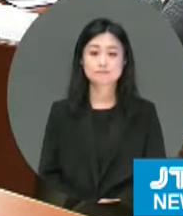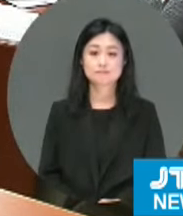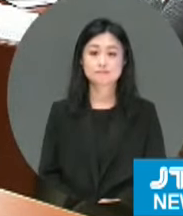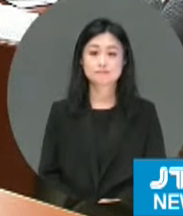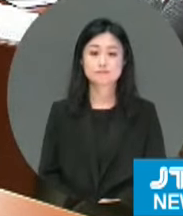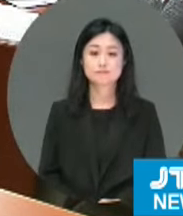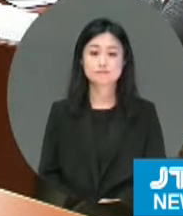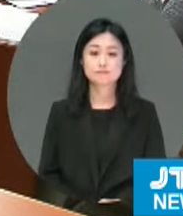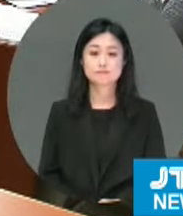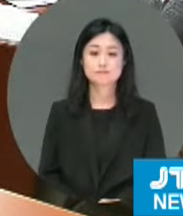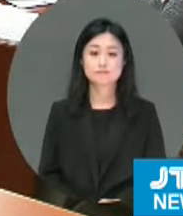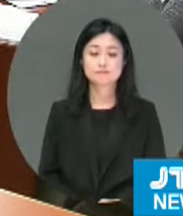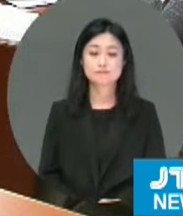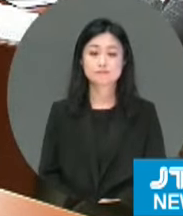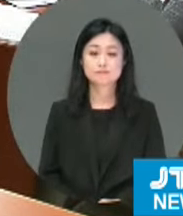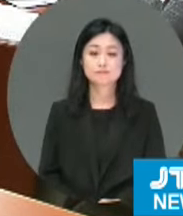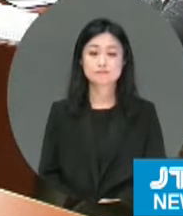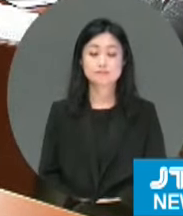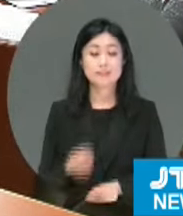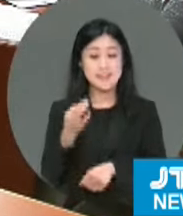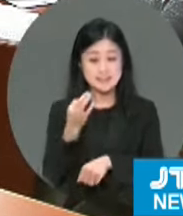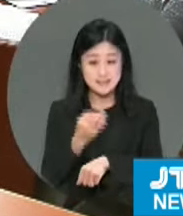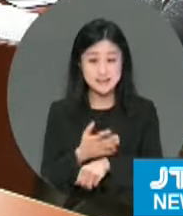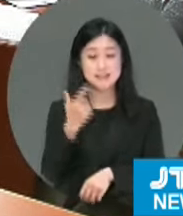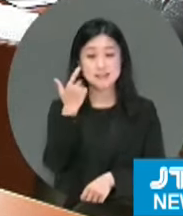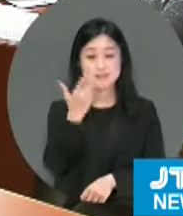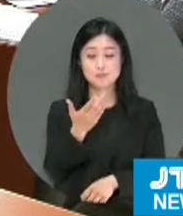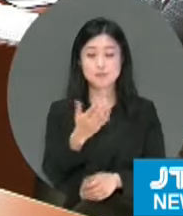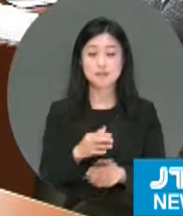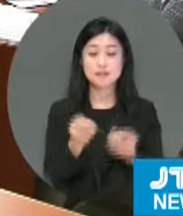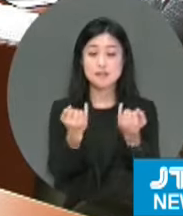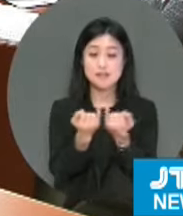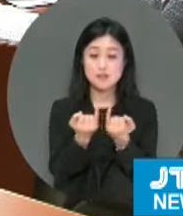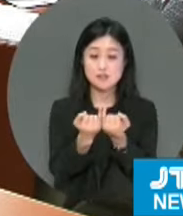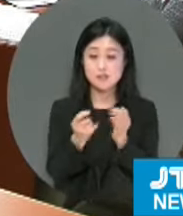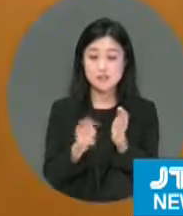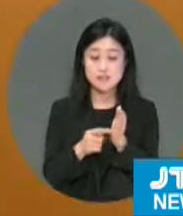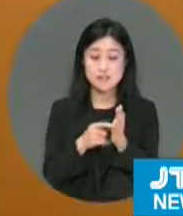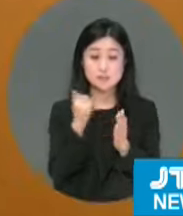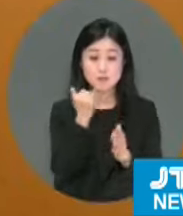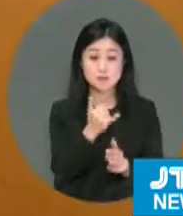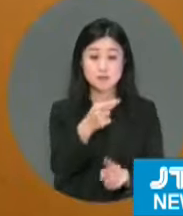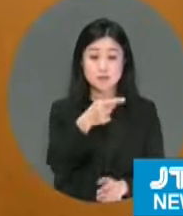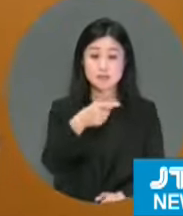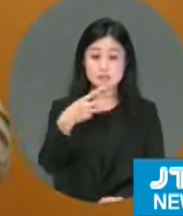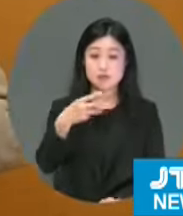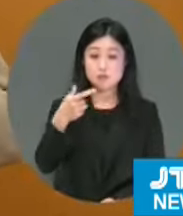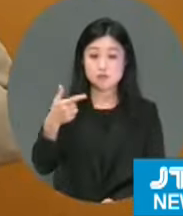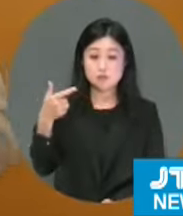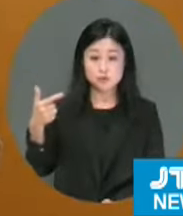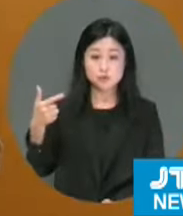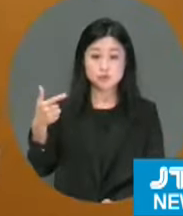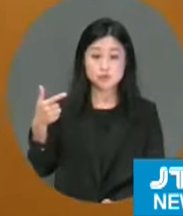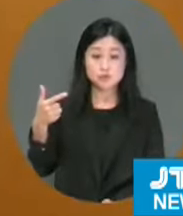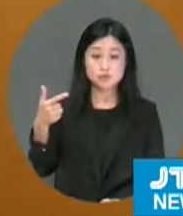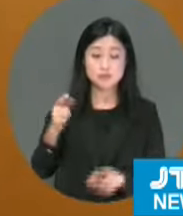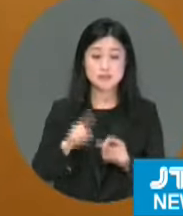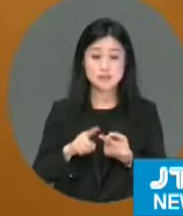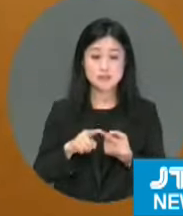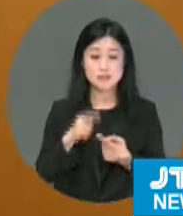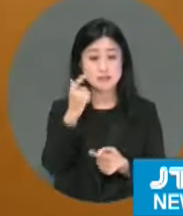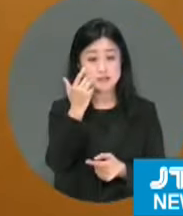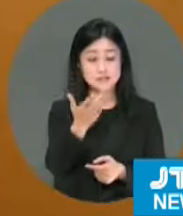아, 예, 차관님, 간단하게만 질의하겠습니다. 여성긴급전화 1366에 대해서 제가 아마 예전에도 두 번